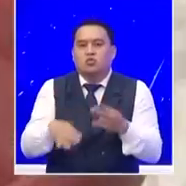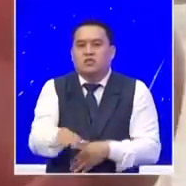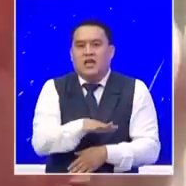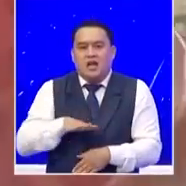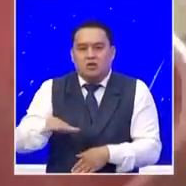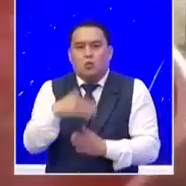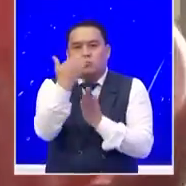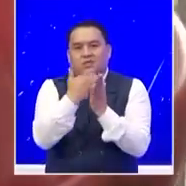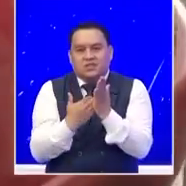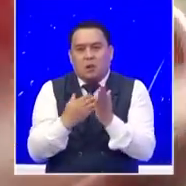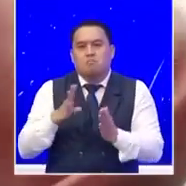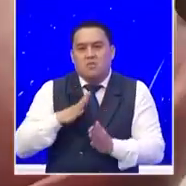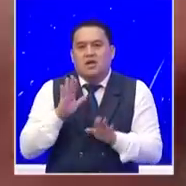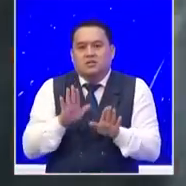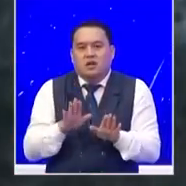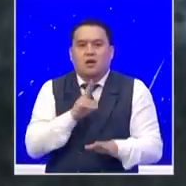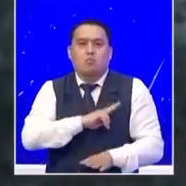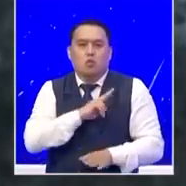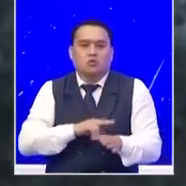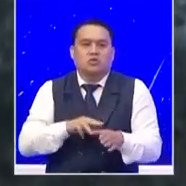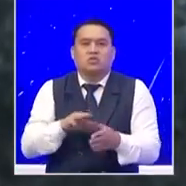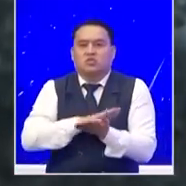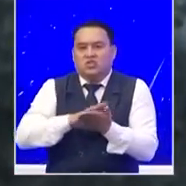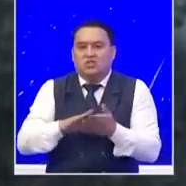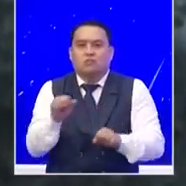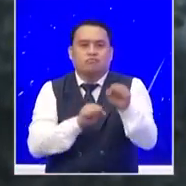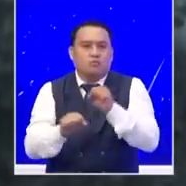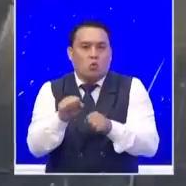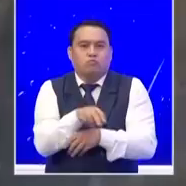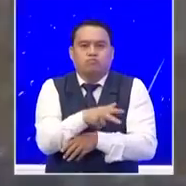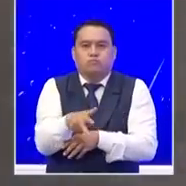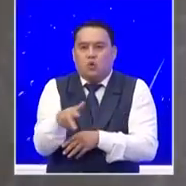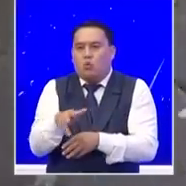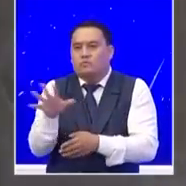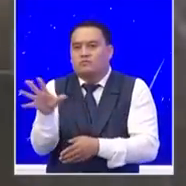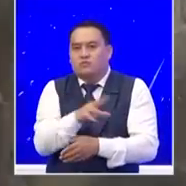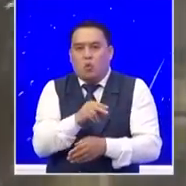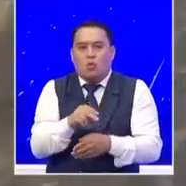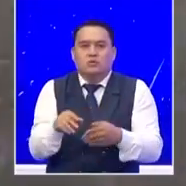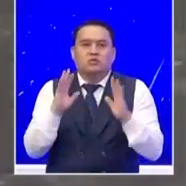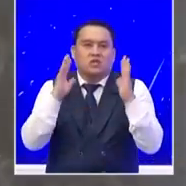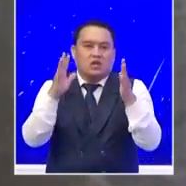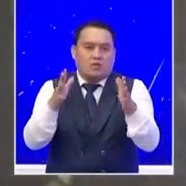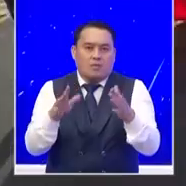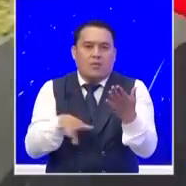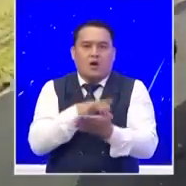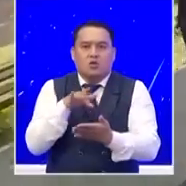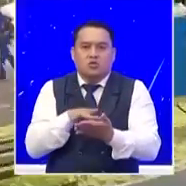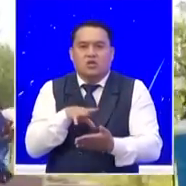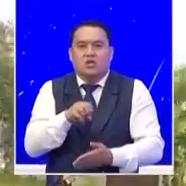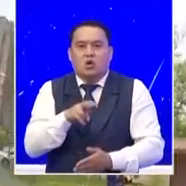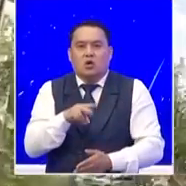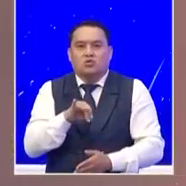территории вышеперечисленных мест проводятся работы по дезинфекции. Необходимая процедура проделана в Ботаническом саду, в парках Жируих